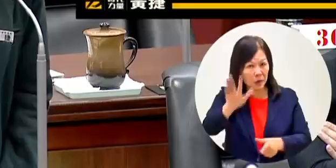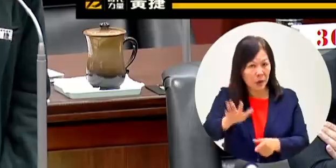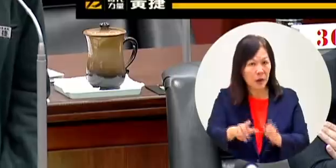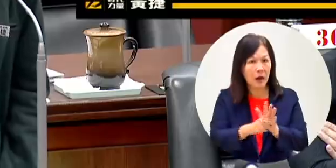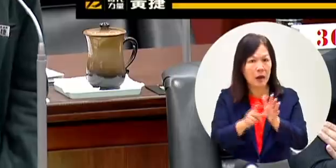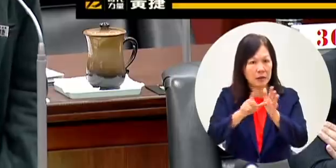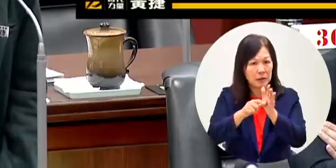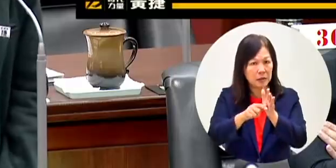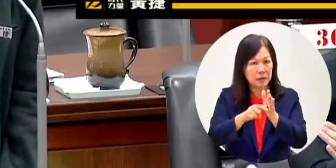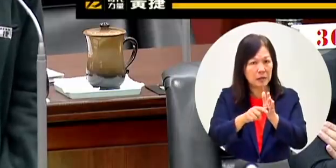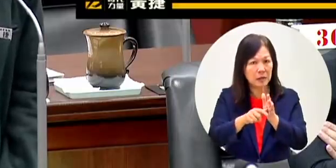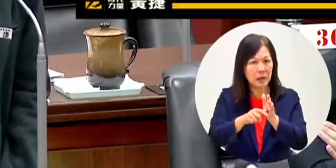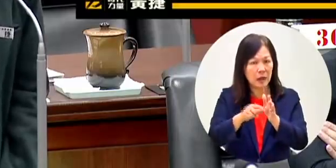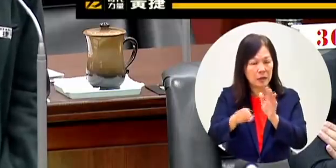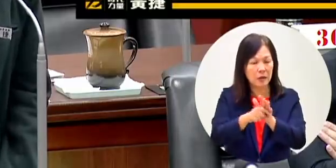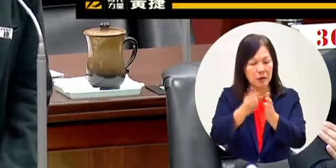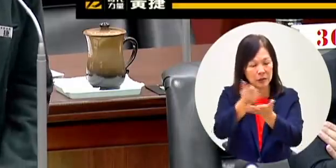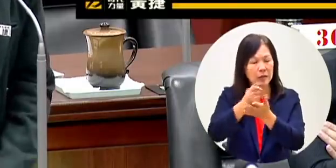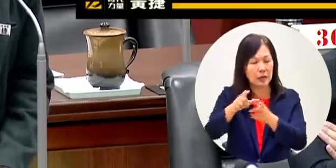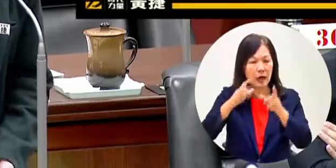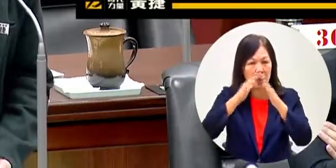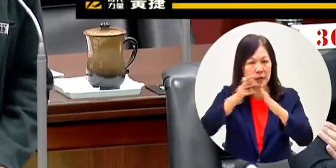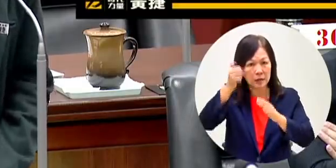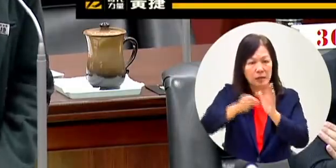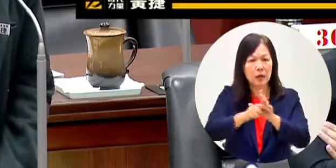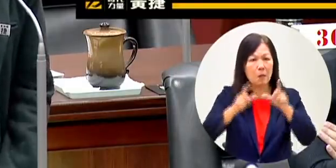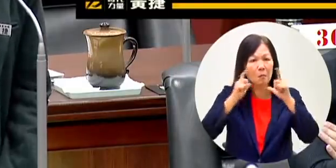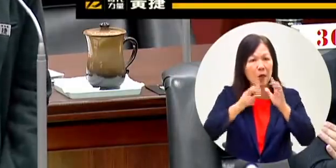什么石化业者会有这样的期待？